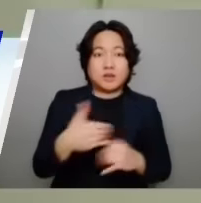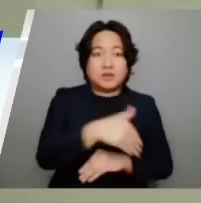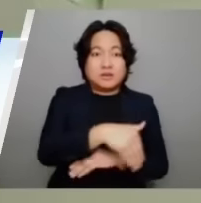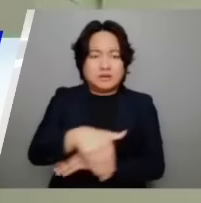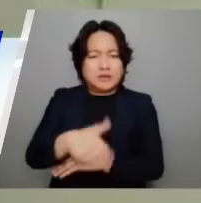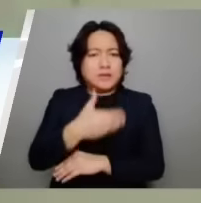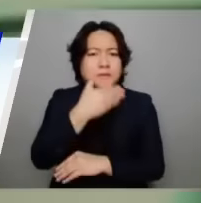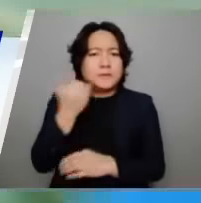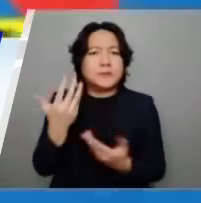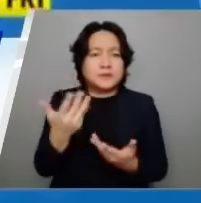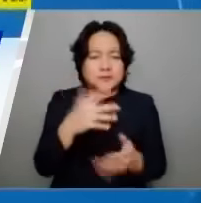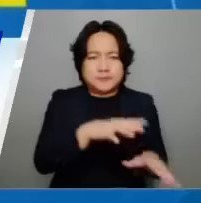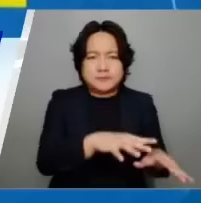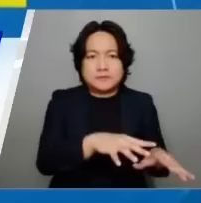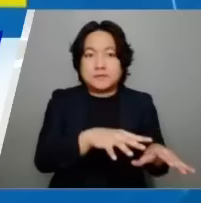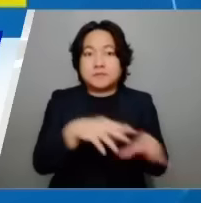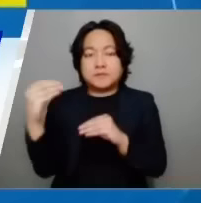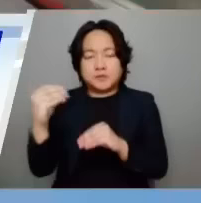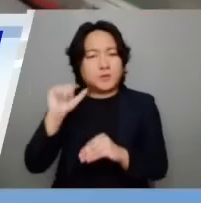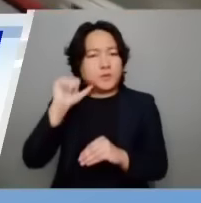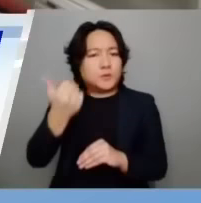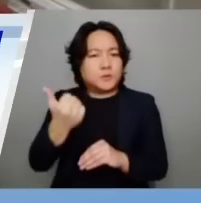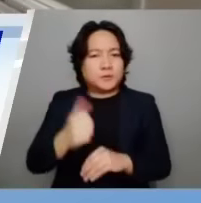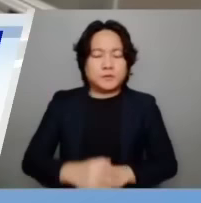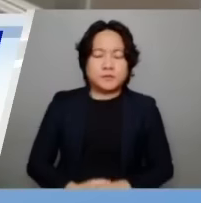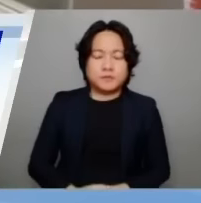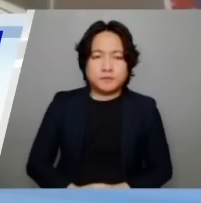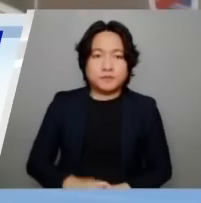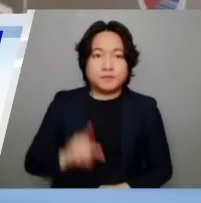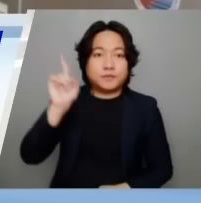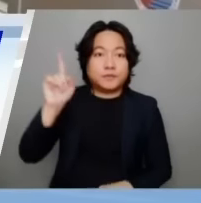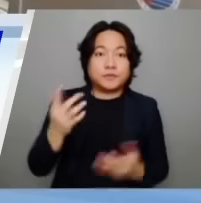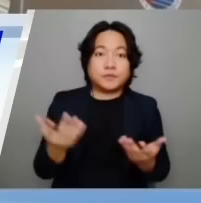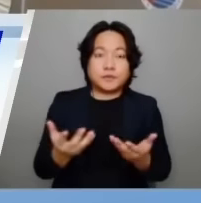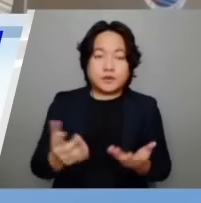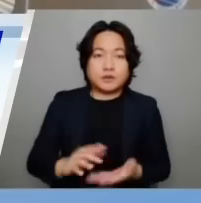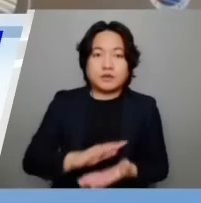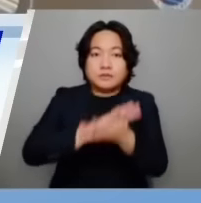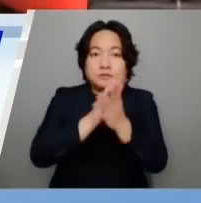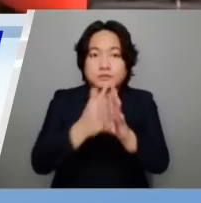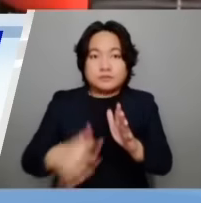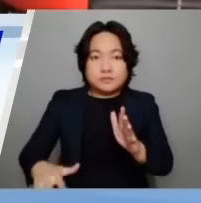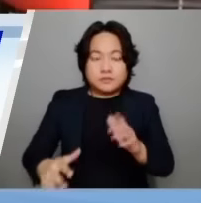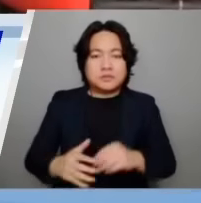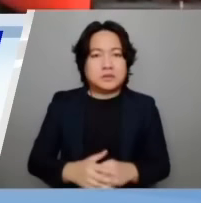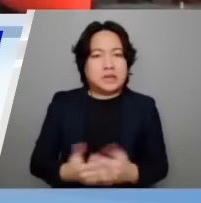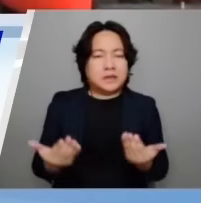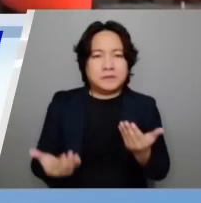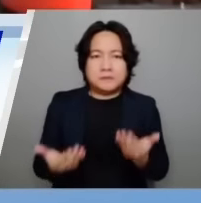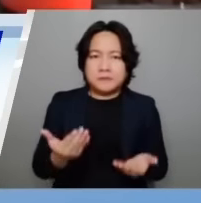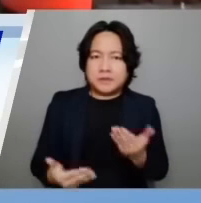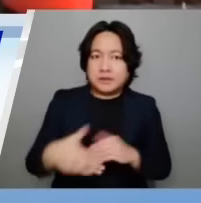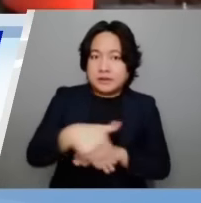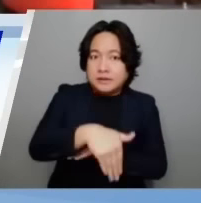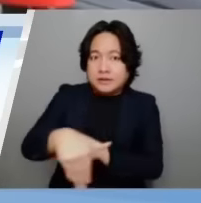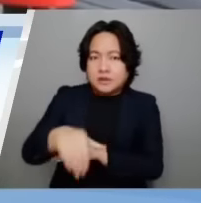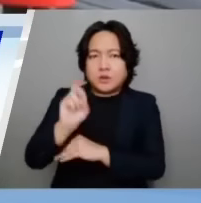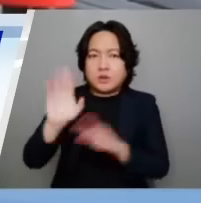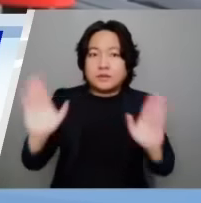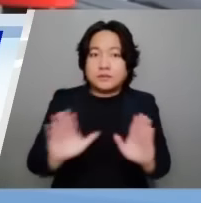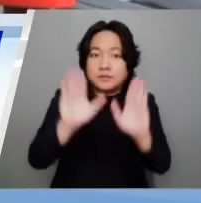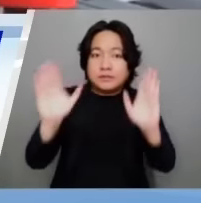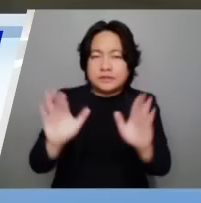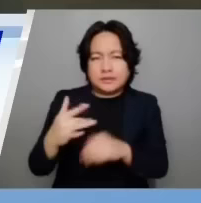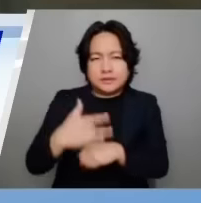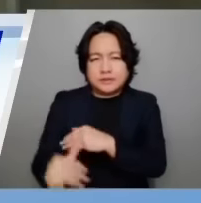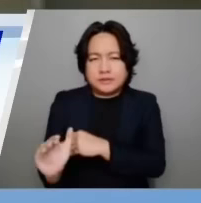pagpapalikas bukas. Sa Catanduanes, inaasahang tatama bukas ng gabi o Linggo ng madaling araw ang bagyo. Pero